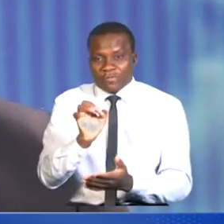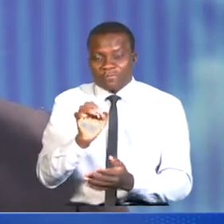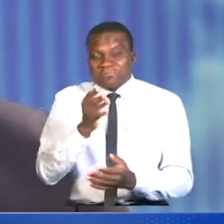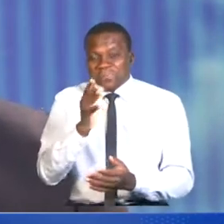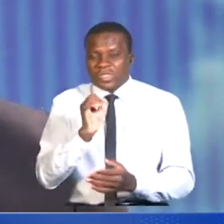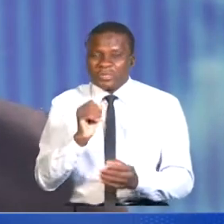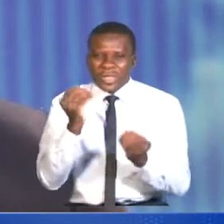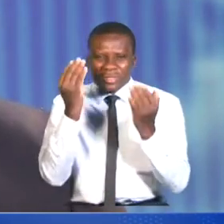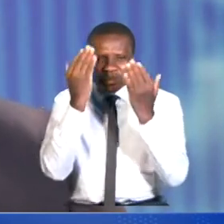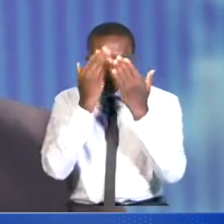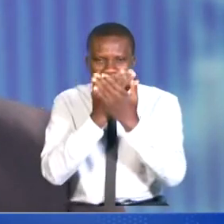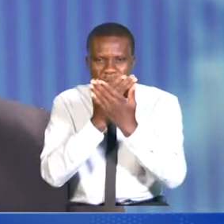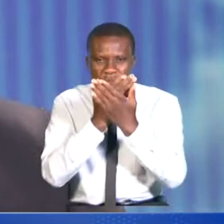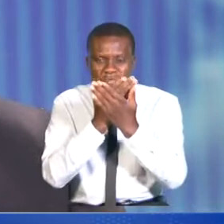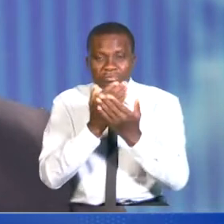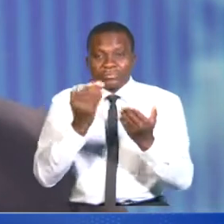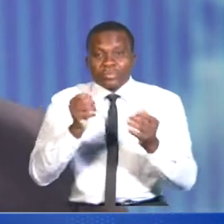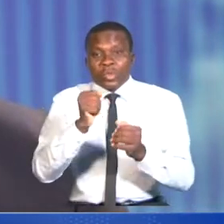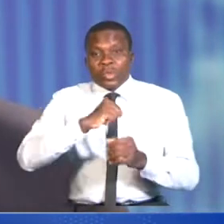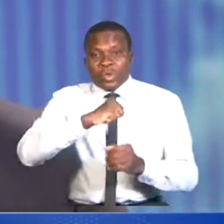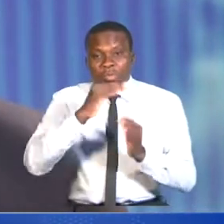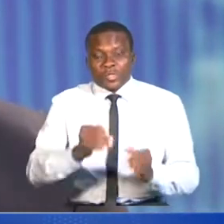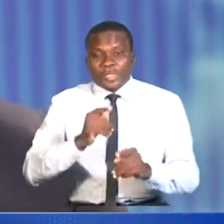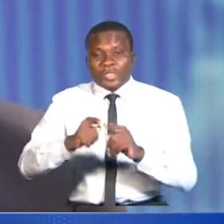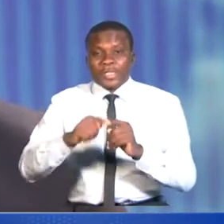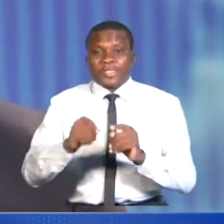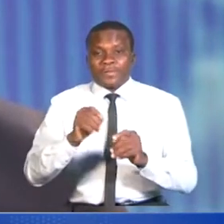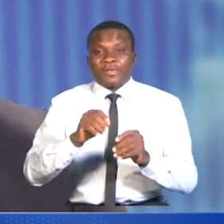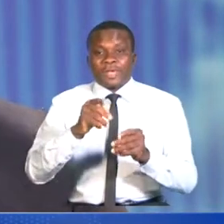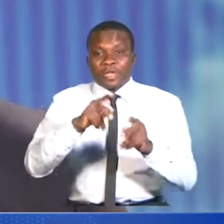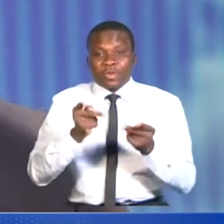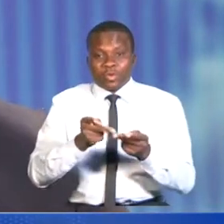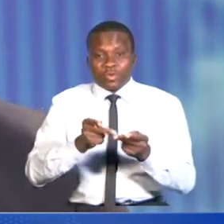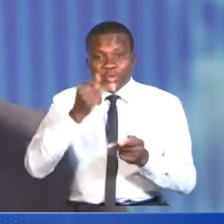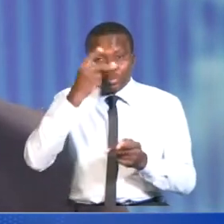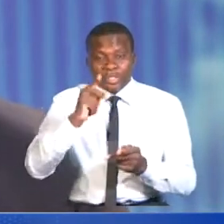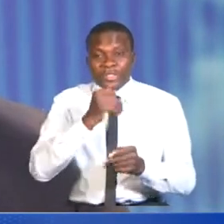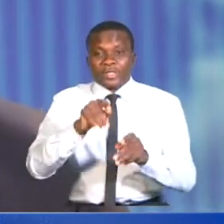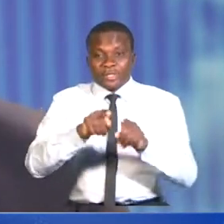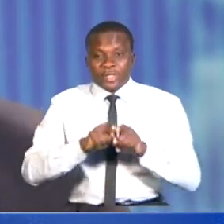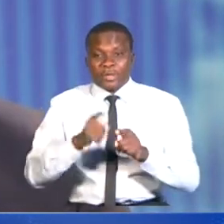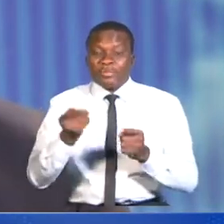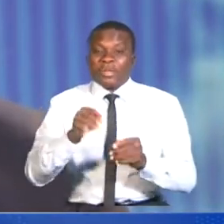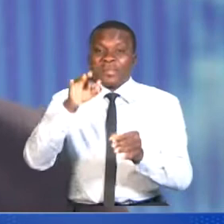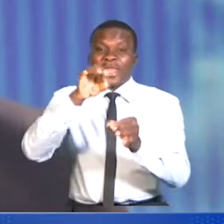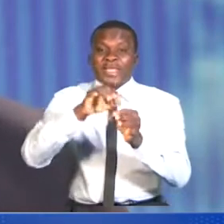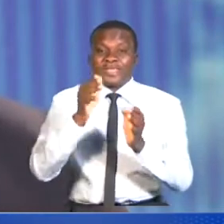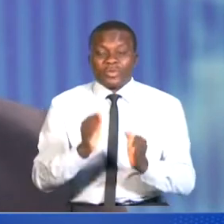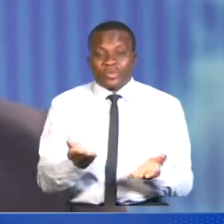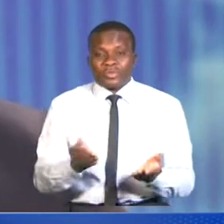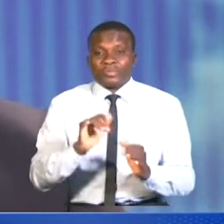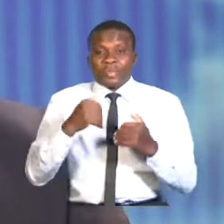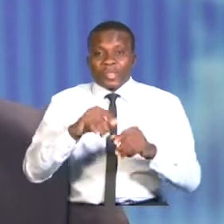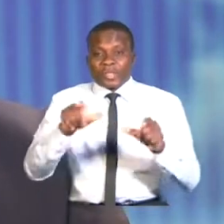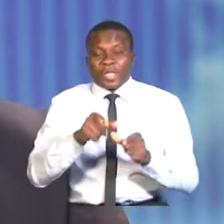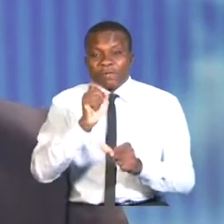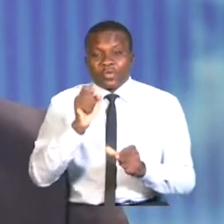semble obscur aux militants des différentes formations politiques et même les élus il y a